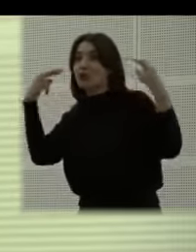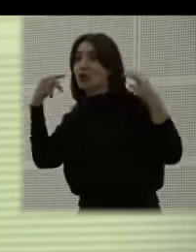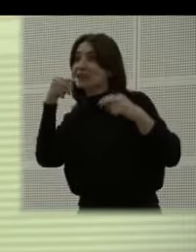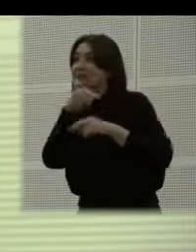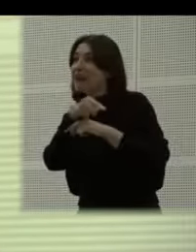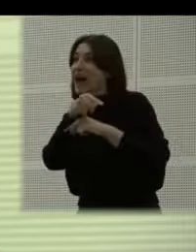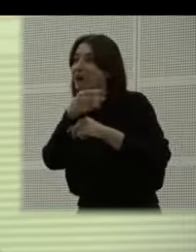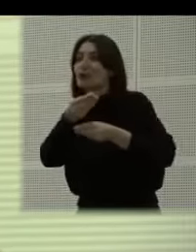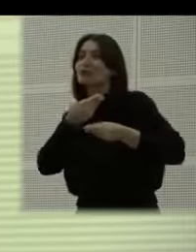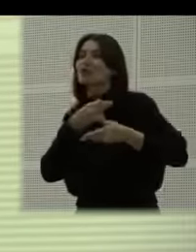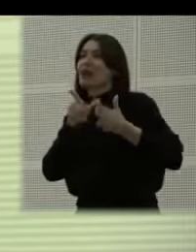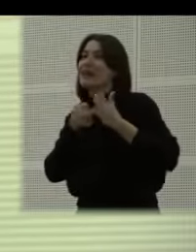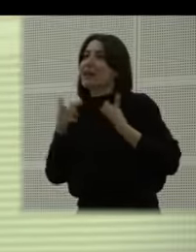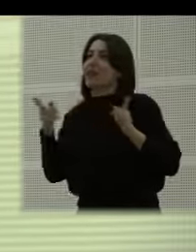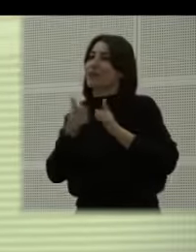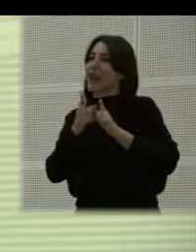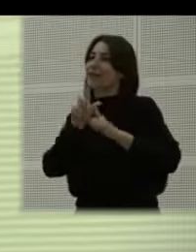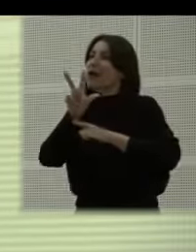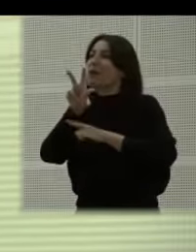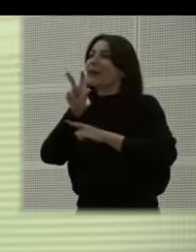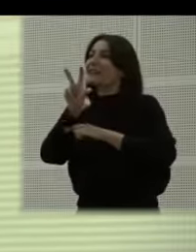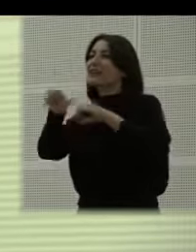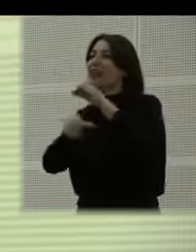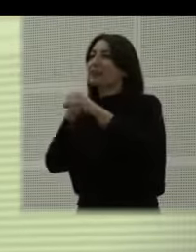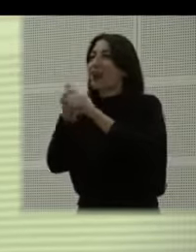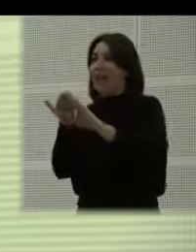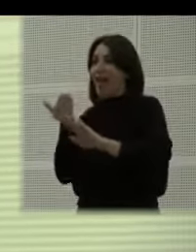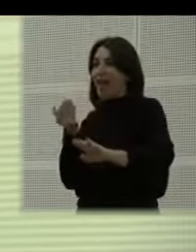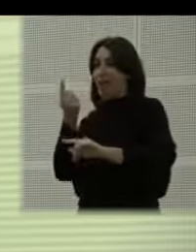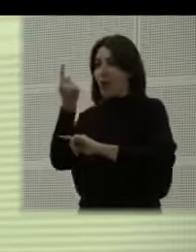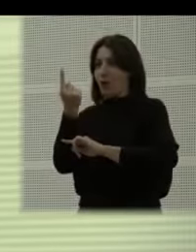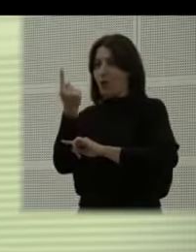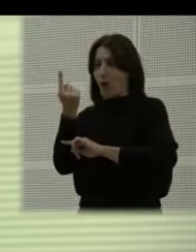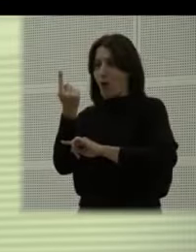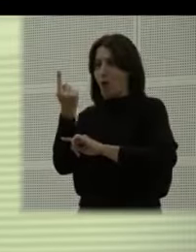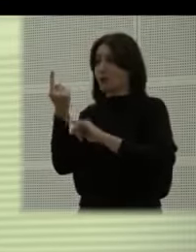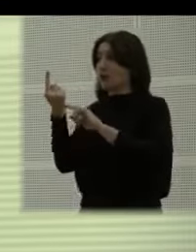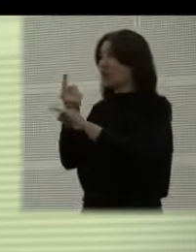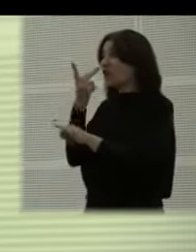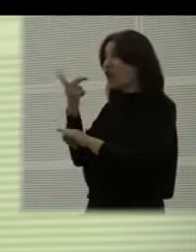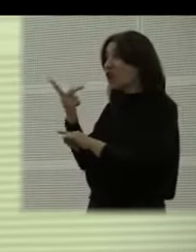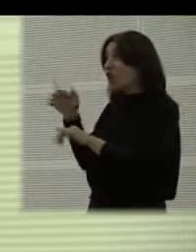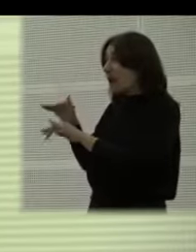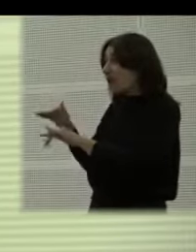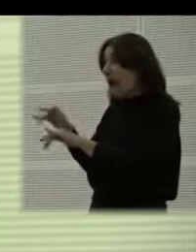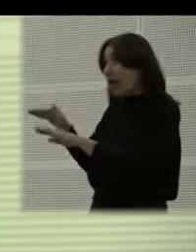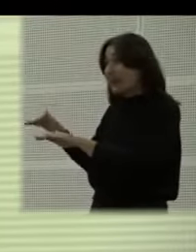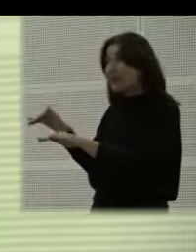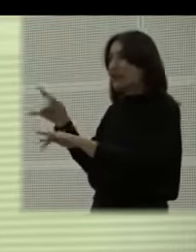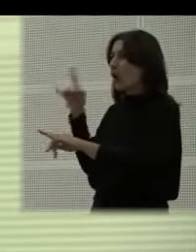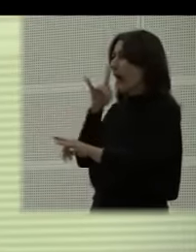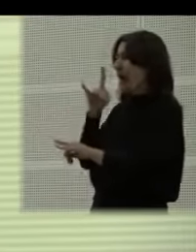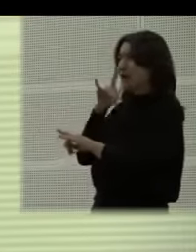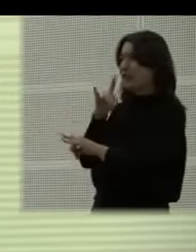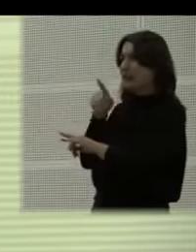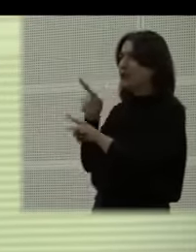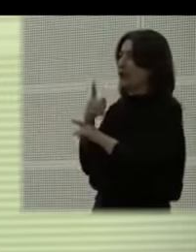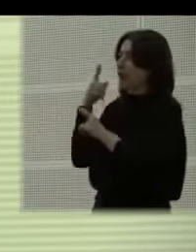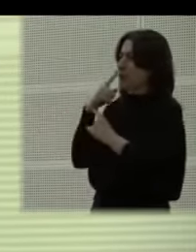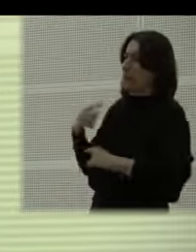ci verrà tolto uno dei 300 anni. Però, se troviamo un bambino cattivo, dobbiamo piangere